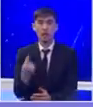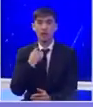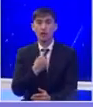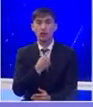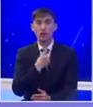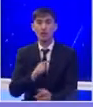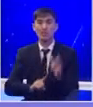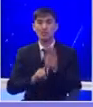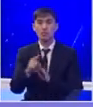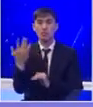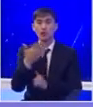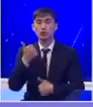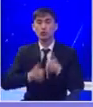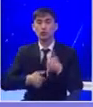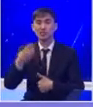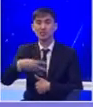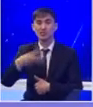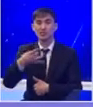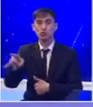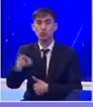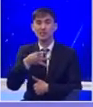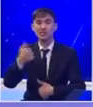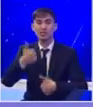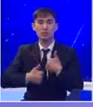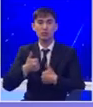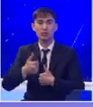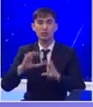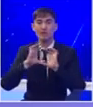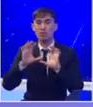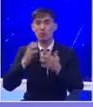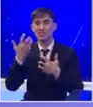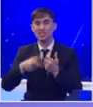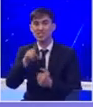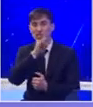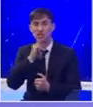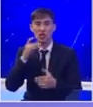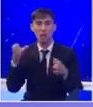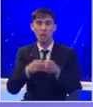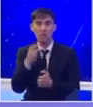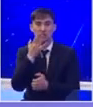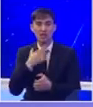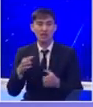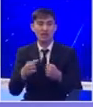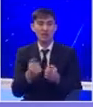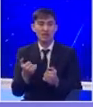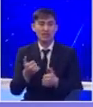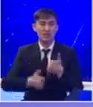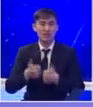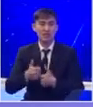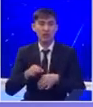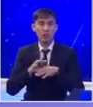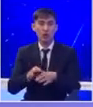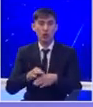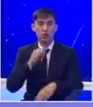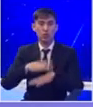В Талдыкургане стартовал пятый тур 30-го республиканского чемпионата по волейболу среди женских команд национальной лиги.